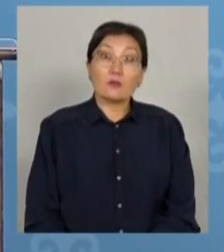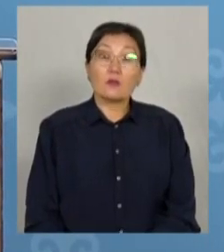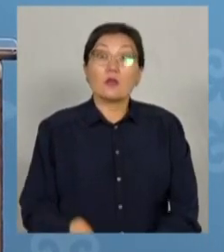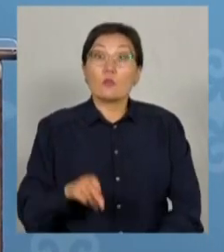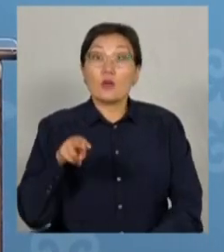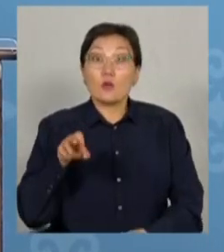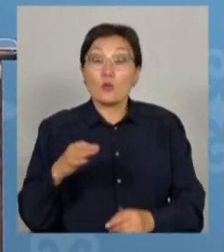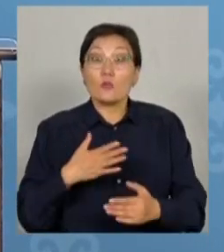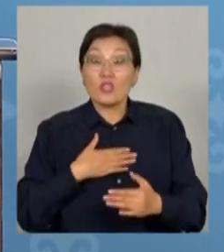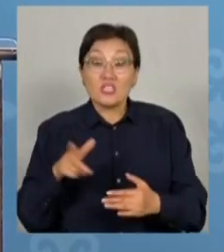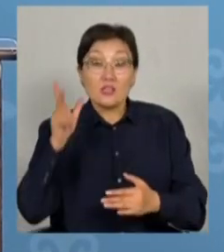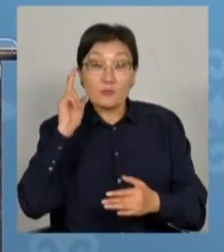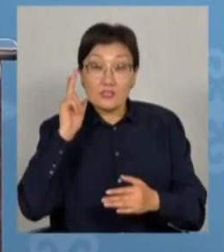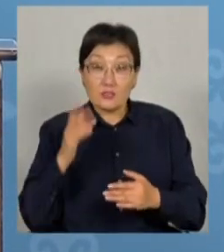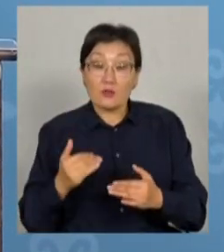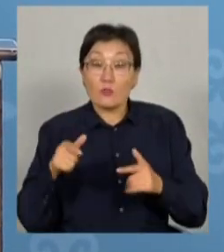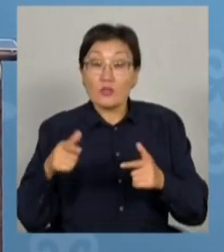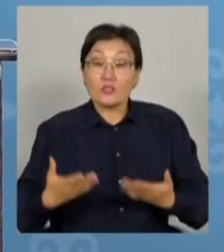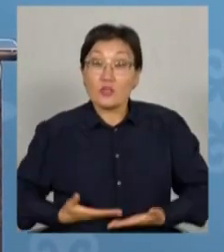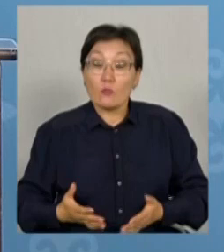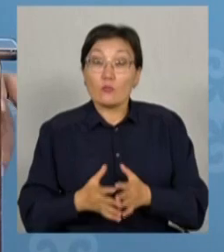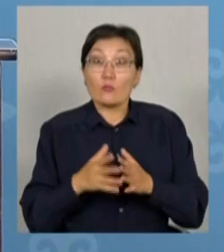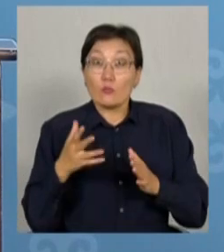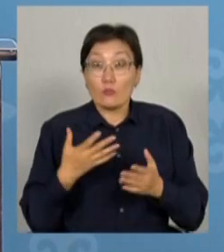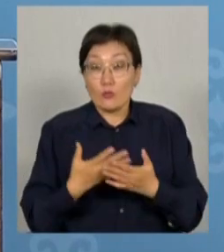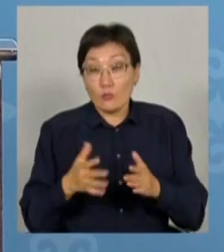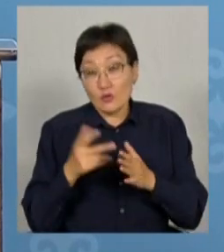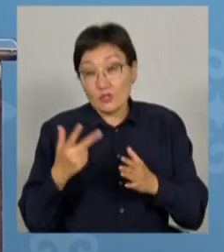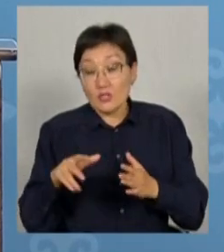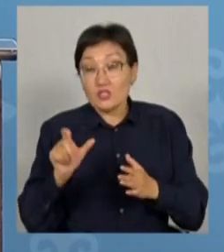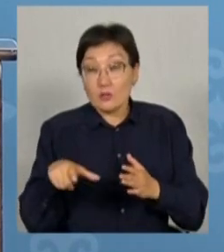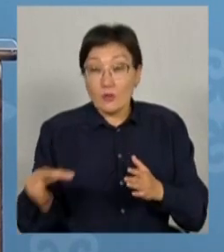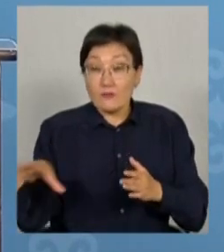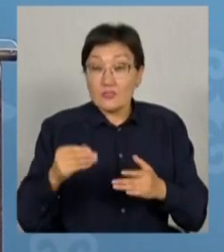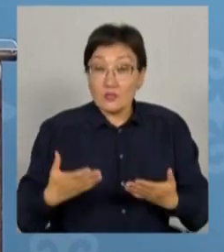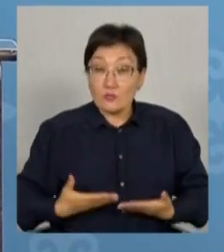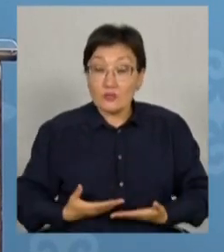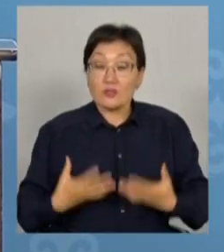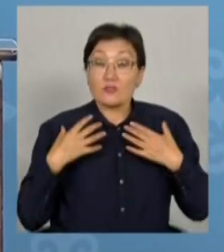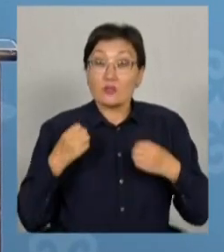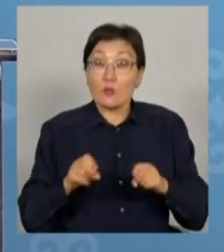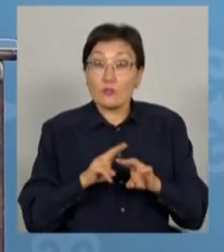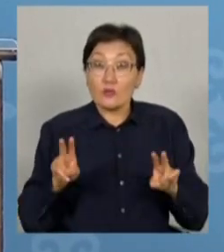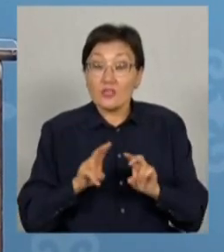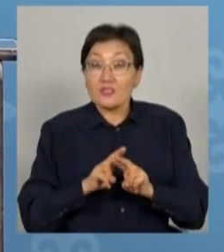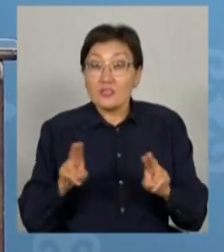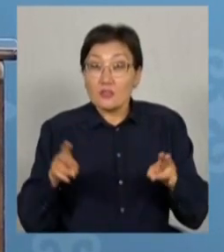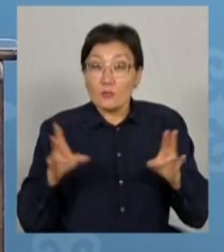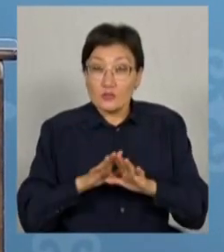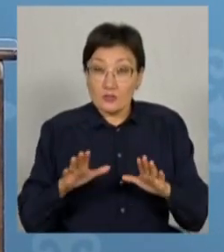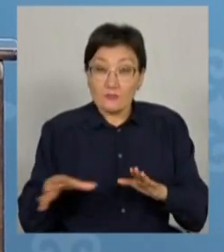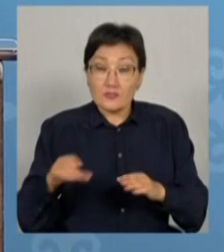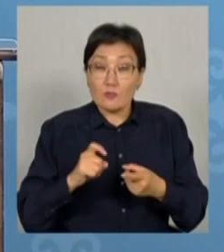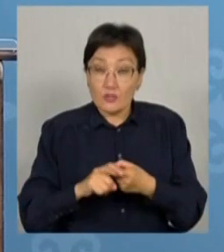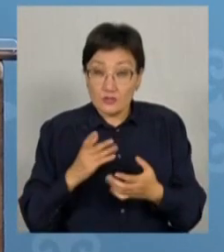В Марокко есть наше посольство, и проживает более 30 казахстанских граждан. Все они живы, никто не пострадал. Со всеми мы находимся на